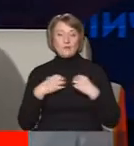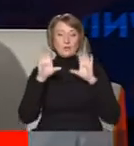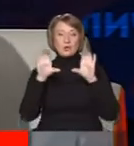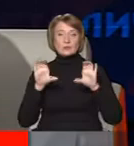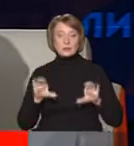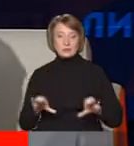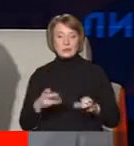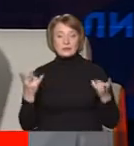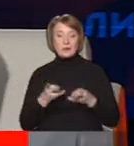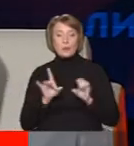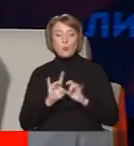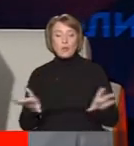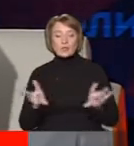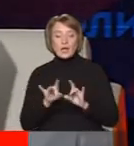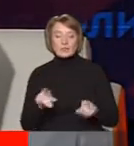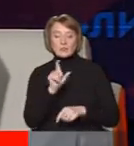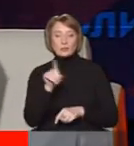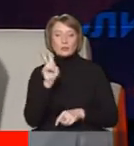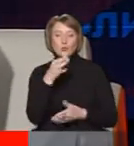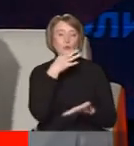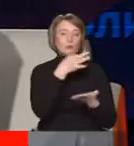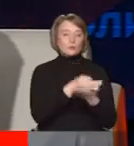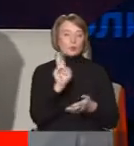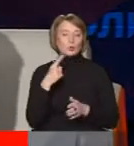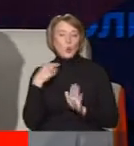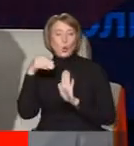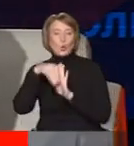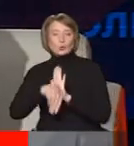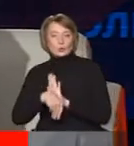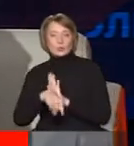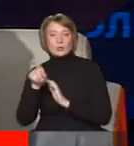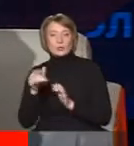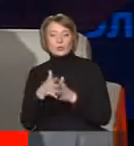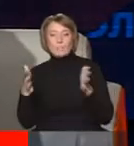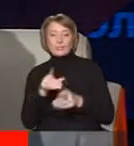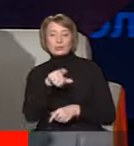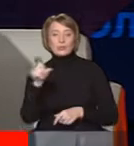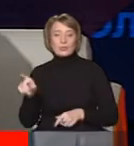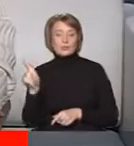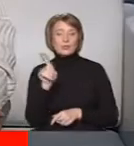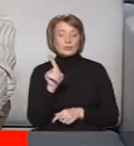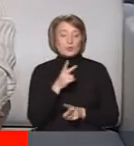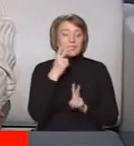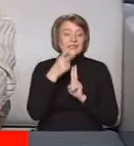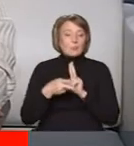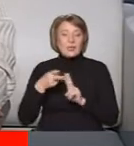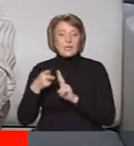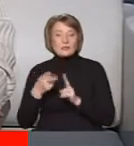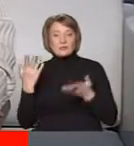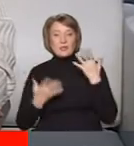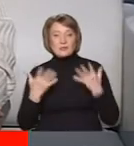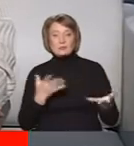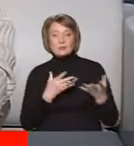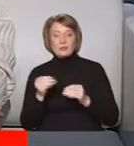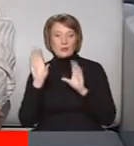пояснювати людям, хто за що відповідальний, хто як голосує. І тільки таким чином для більшості людей врешті-решт в Україні щось зміниться. А якщо підлаштовуватись під